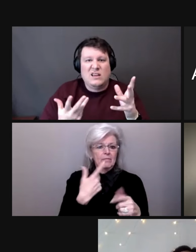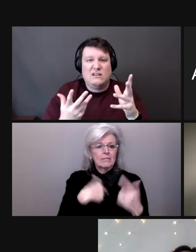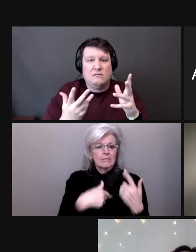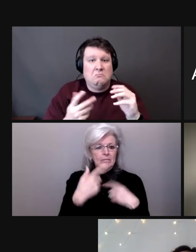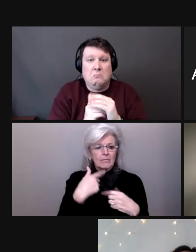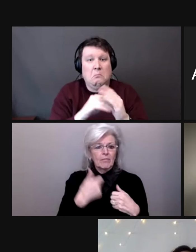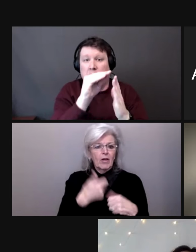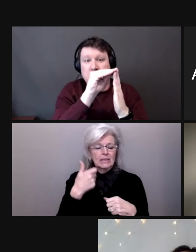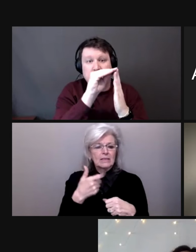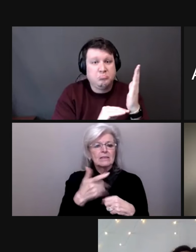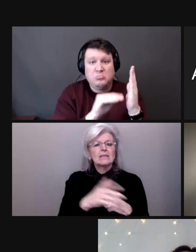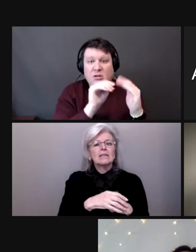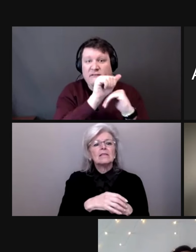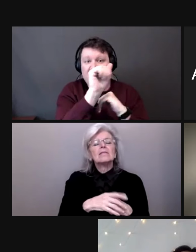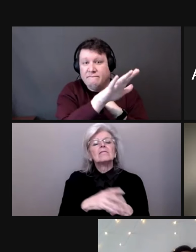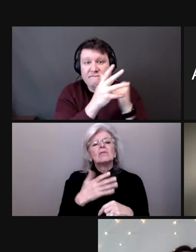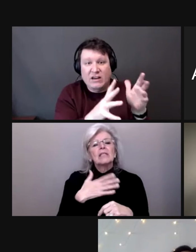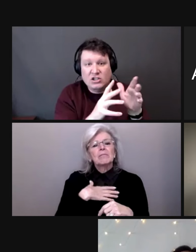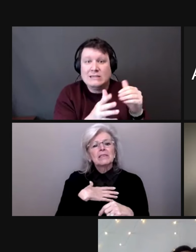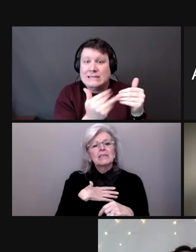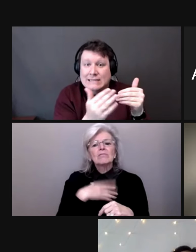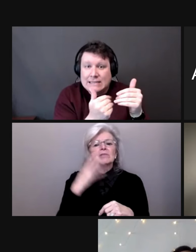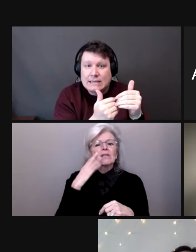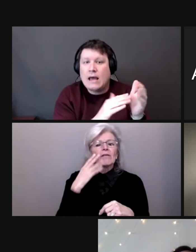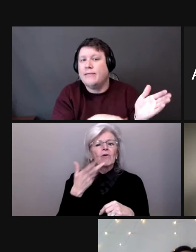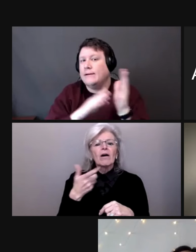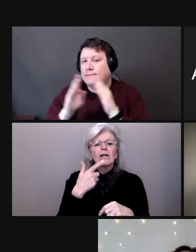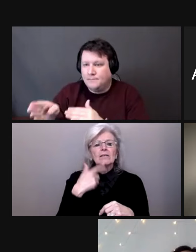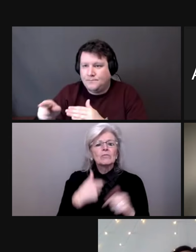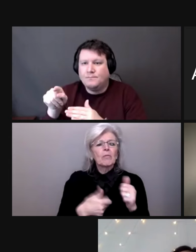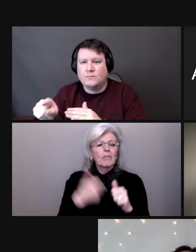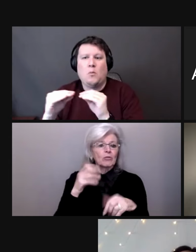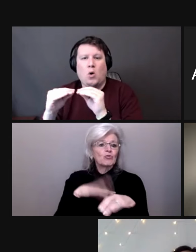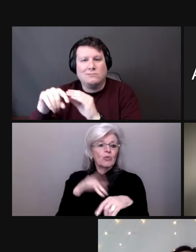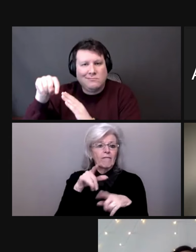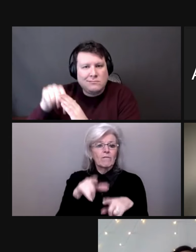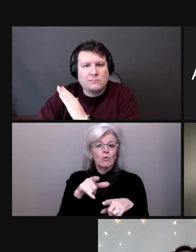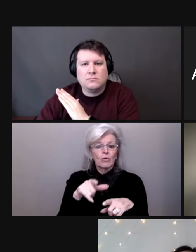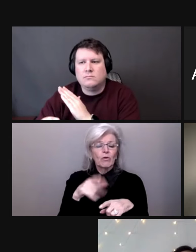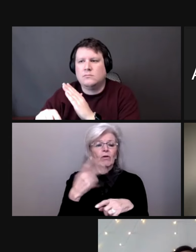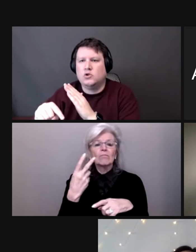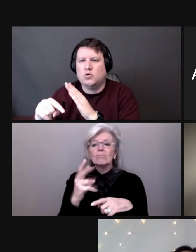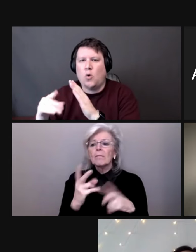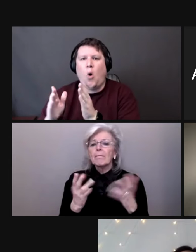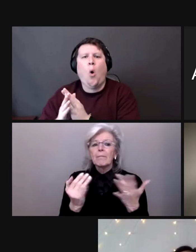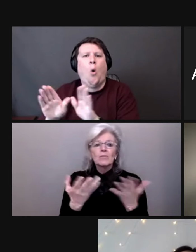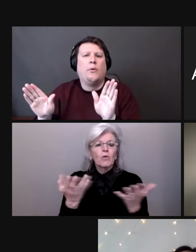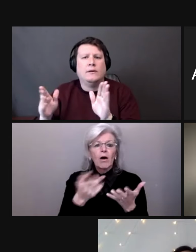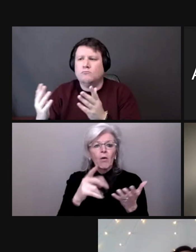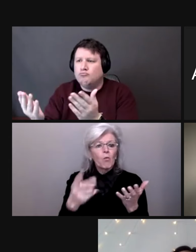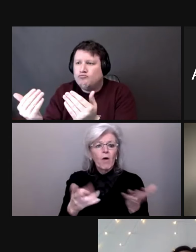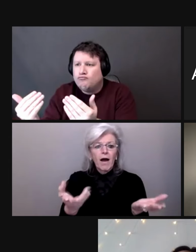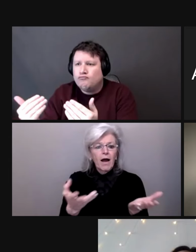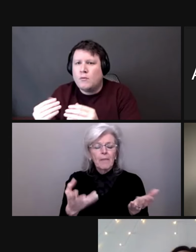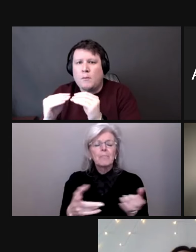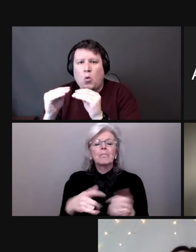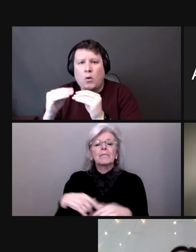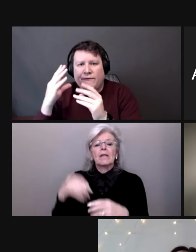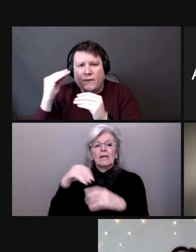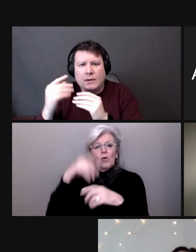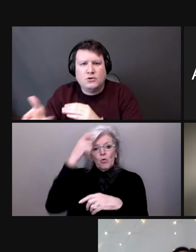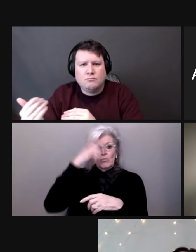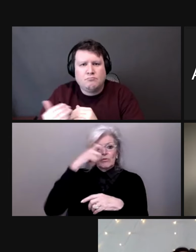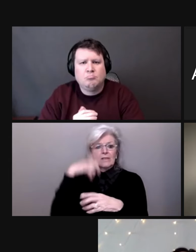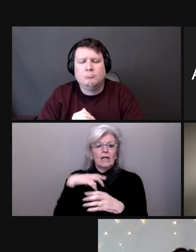Donc, on aimerait en savoir davantage sur vous, sur vos besoins. Alors, au musée, ce qu